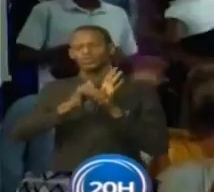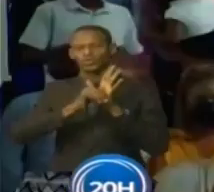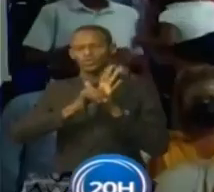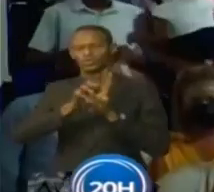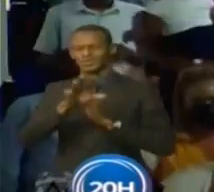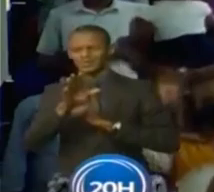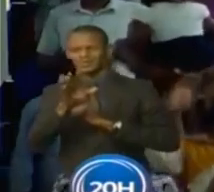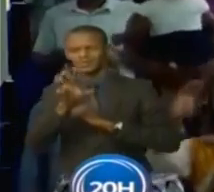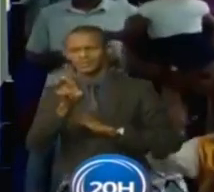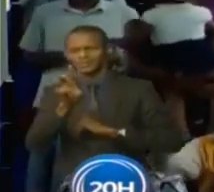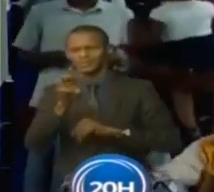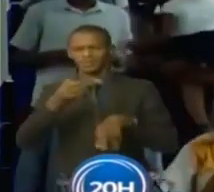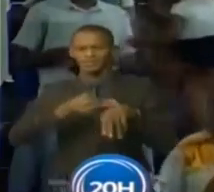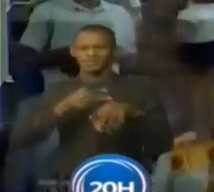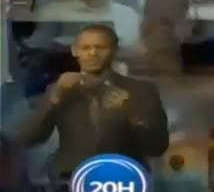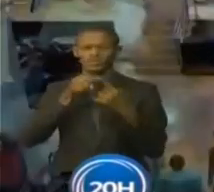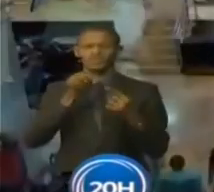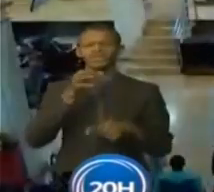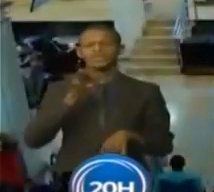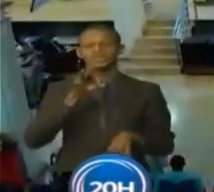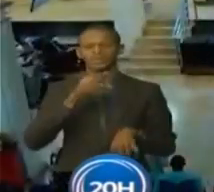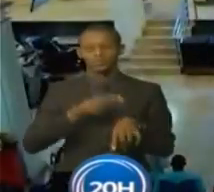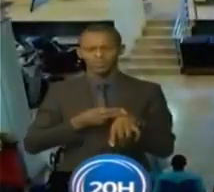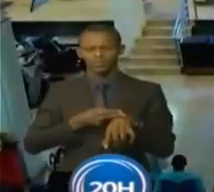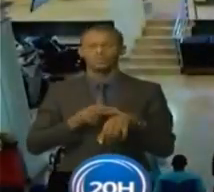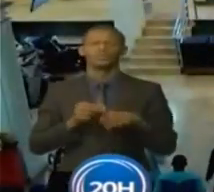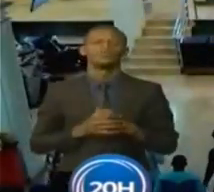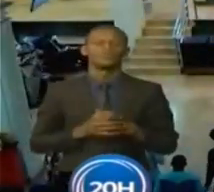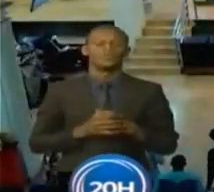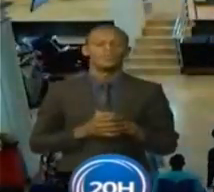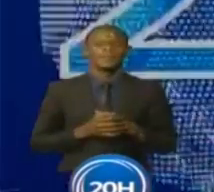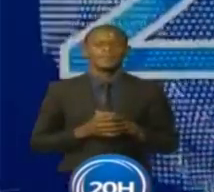clôture est prévue le dimanche 8 octobre 2023.